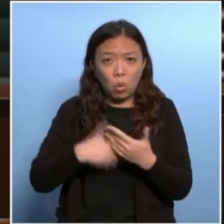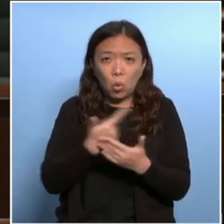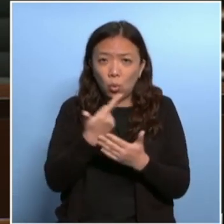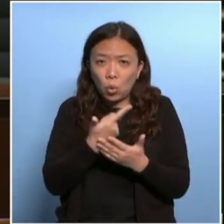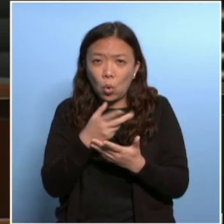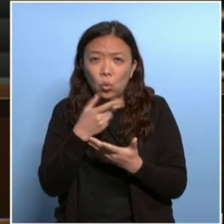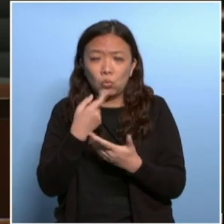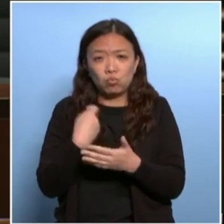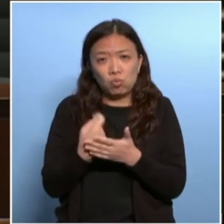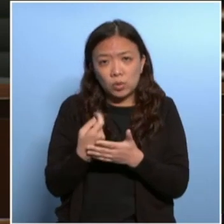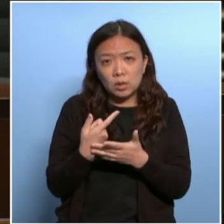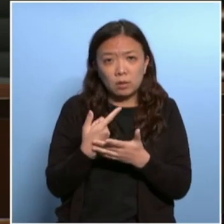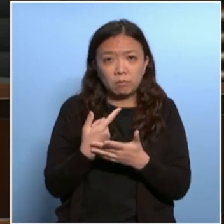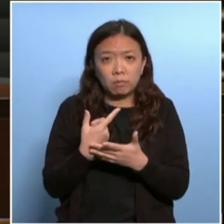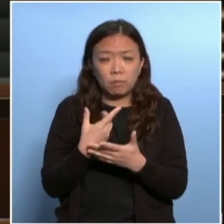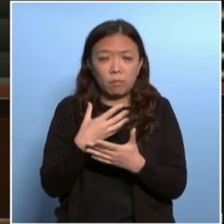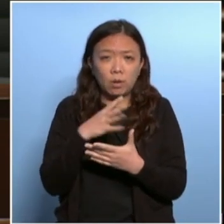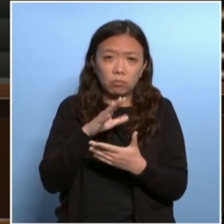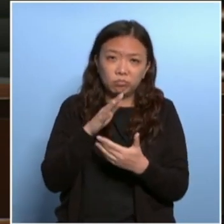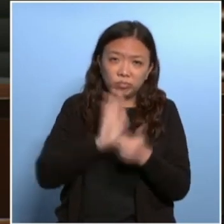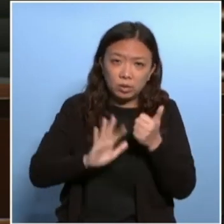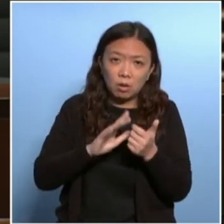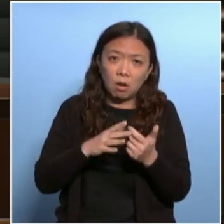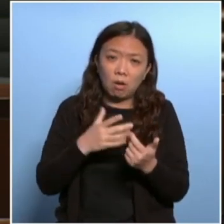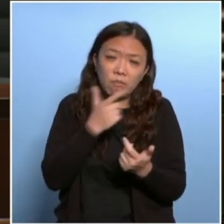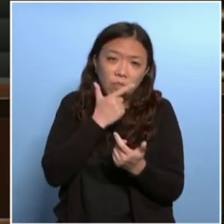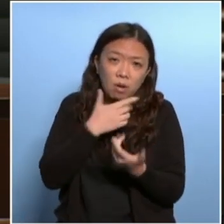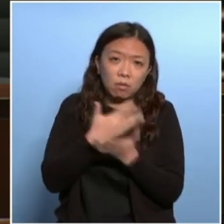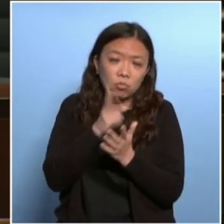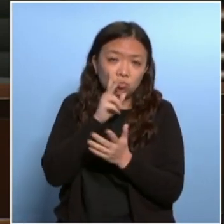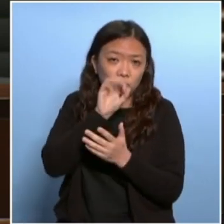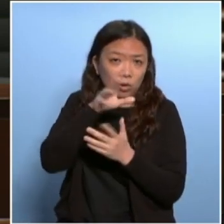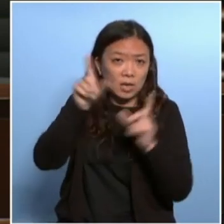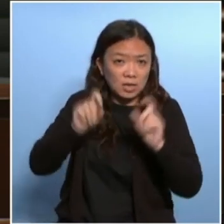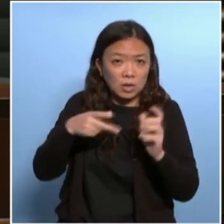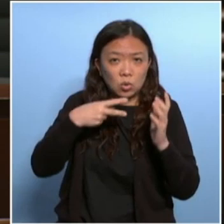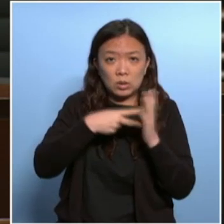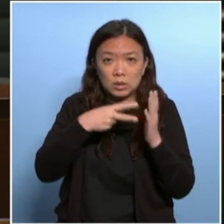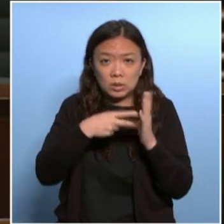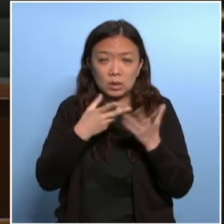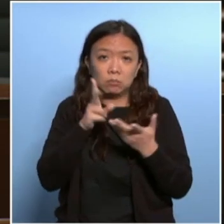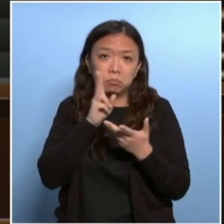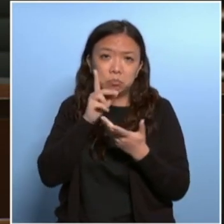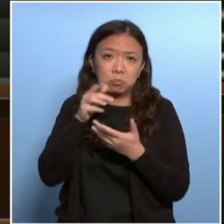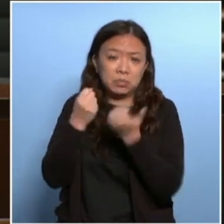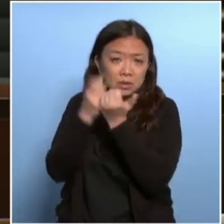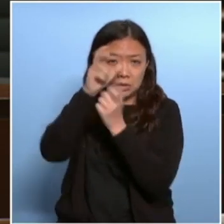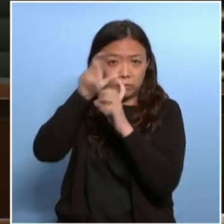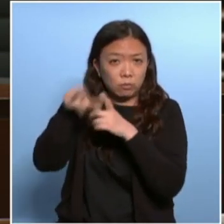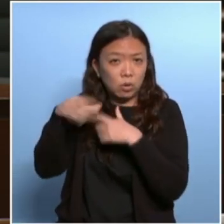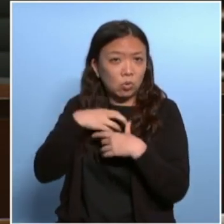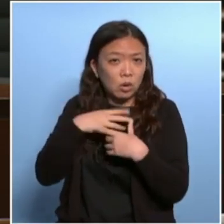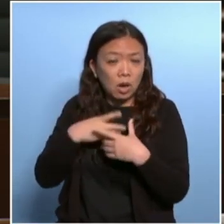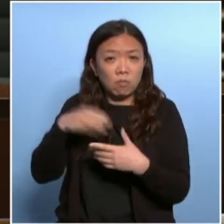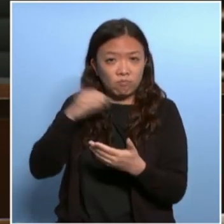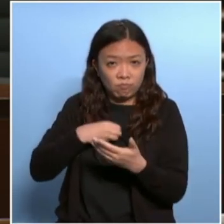出一些形容詞是建制派覺得是很，即是他一定要有反應